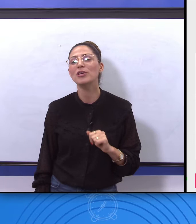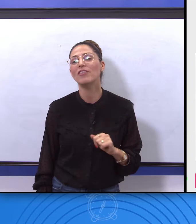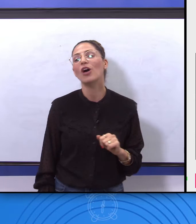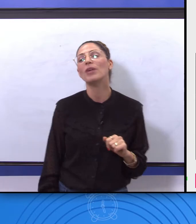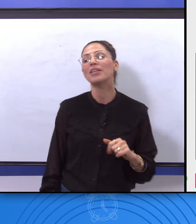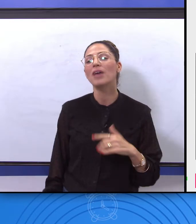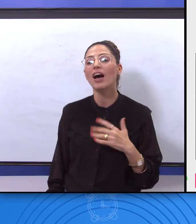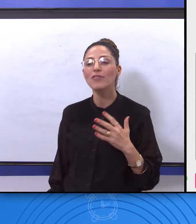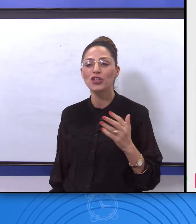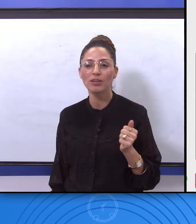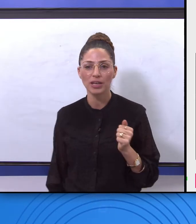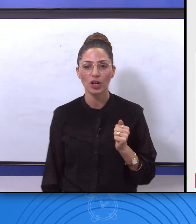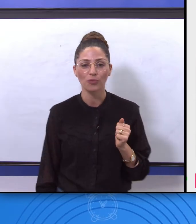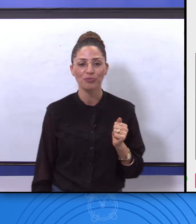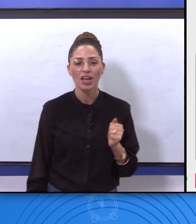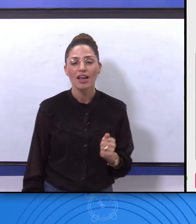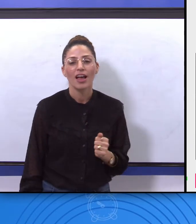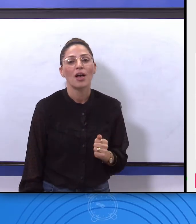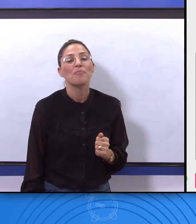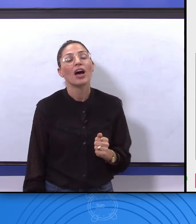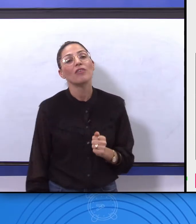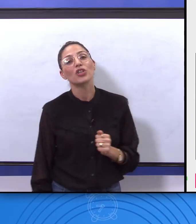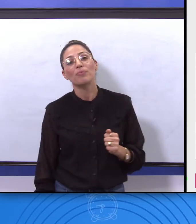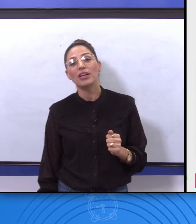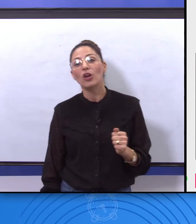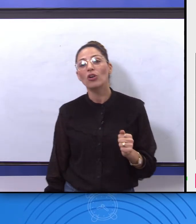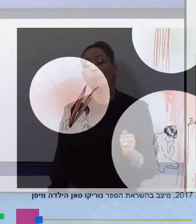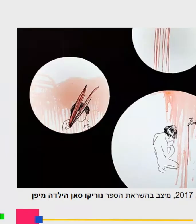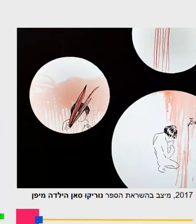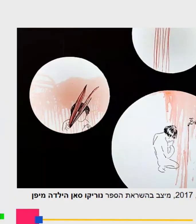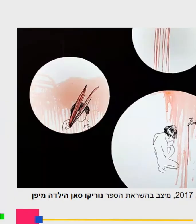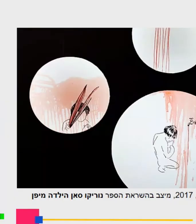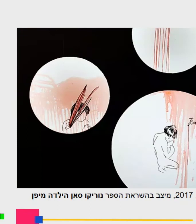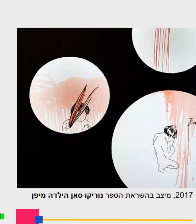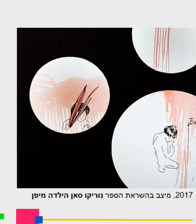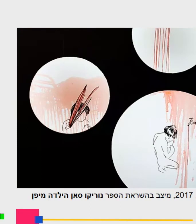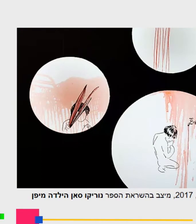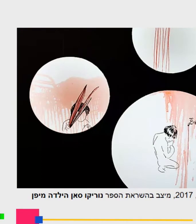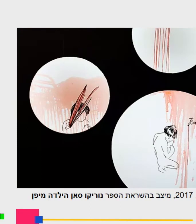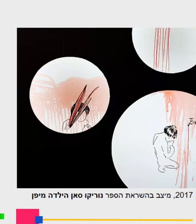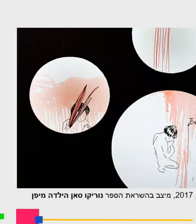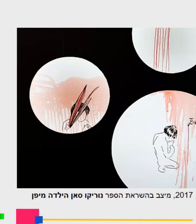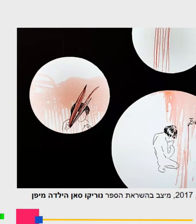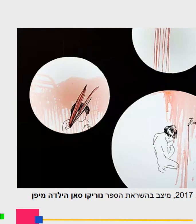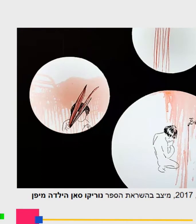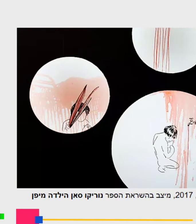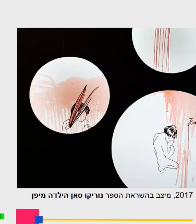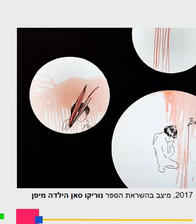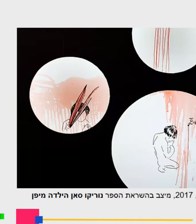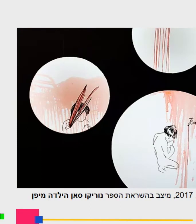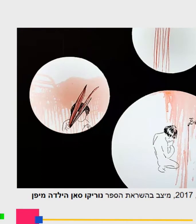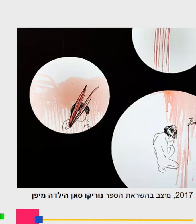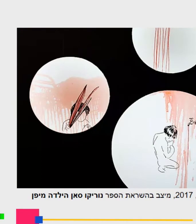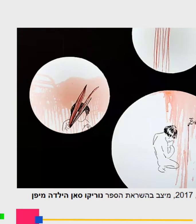אנחנו מדברים עכשיו על האומנית מרב שין בן אלון. מרב שין בן אלון מאוד אוהבת לשמוע סיפורים מאחרים.